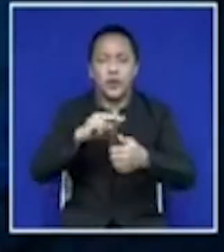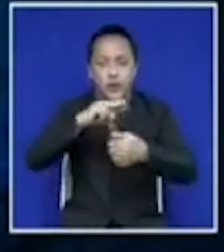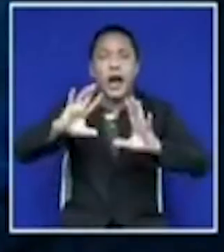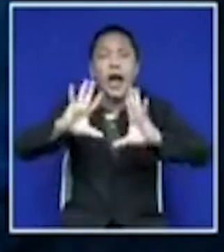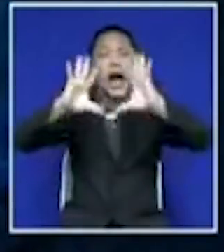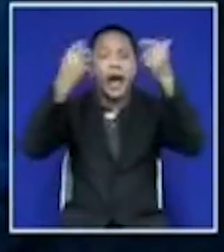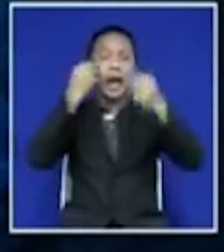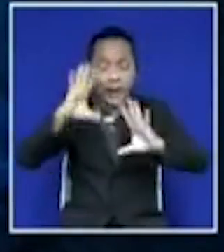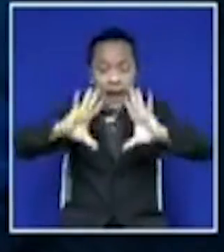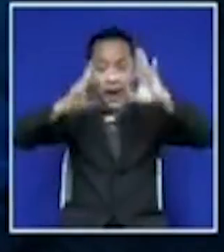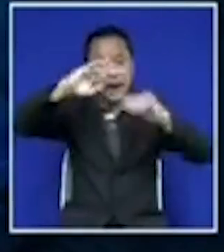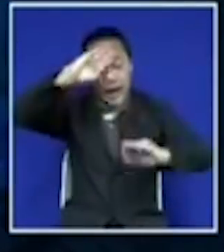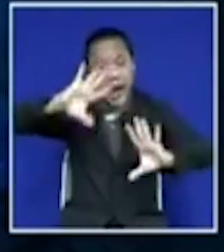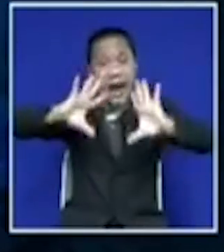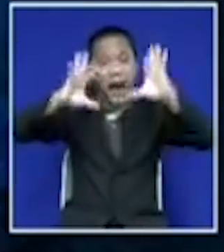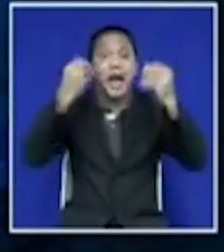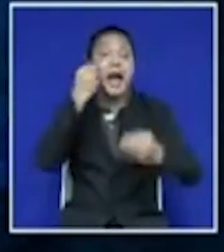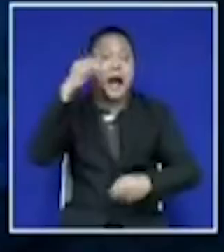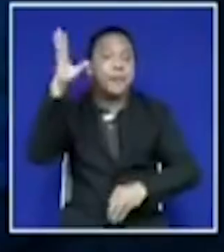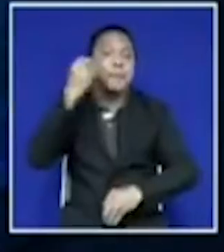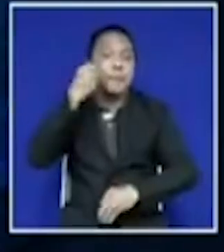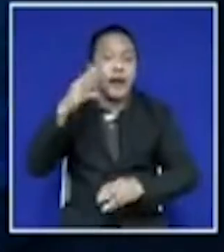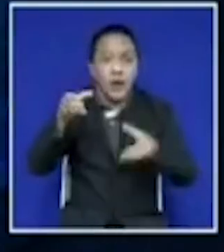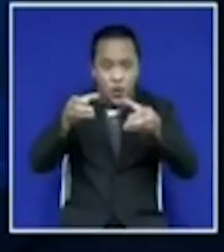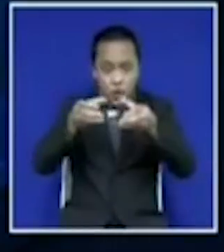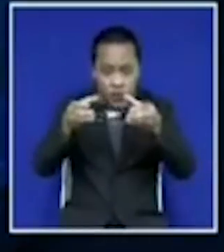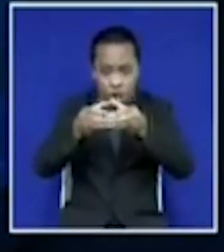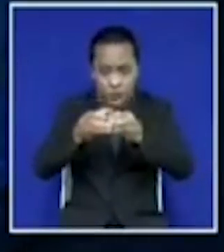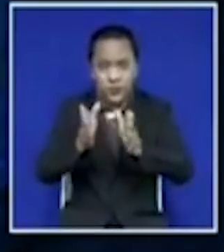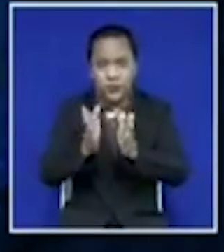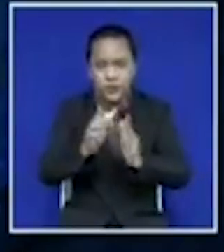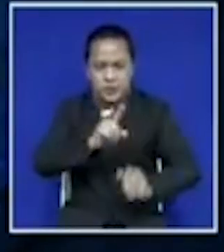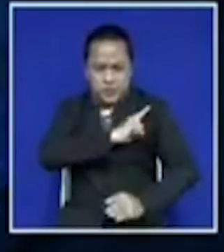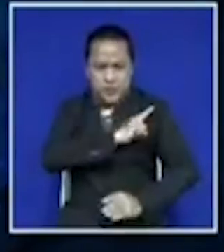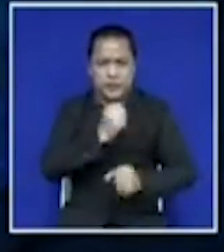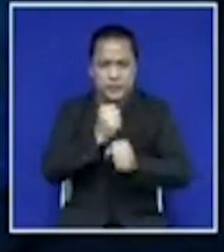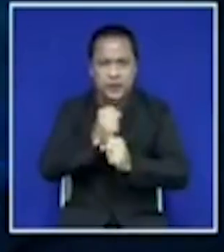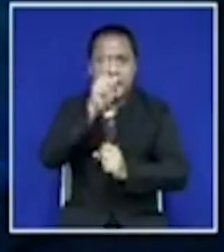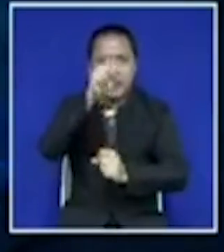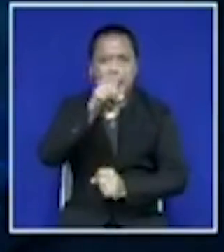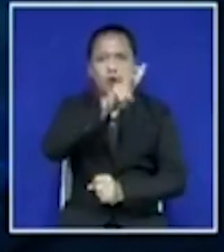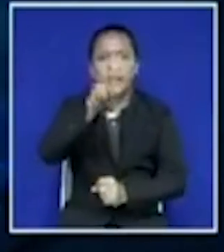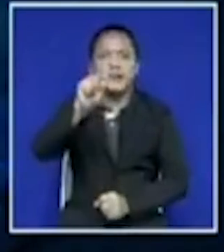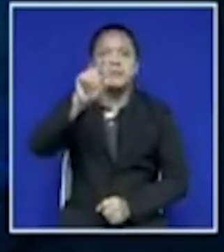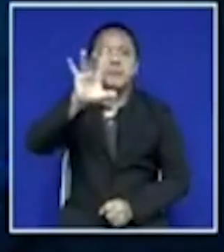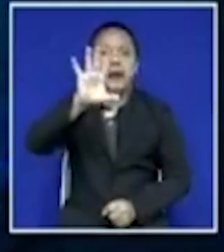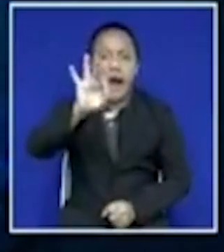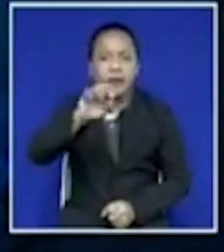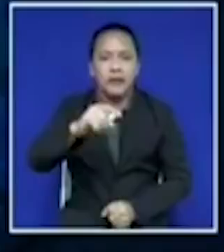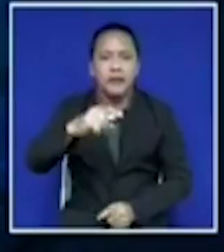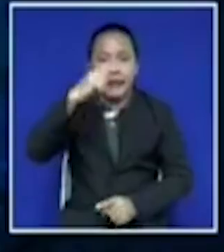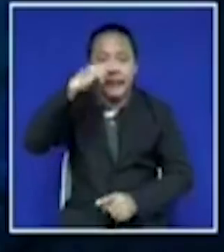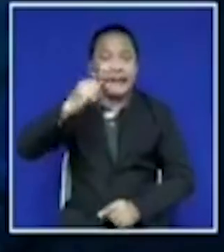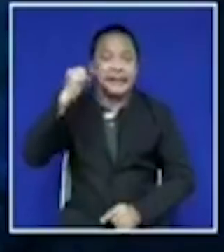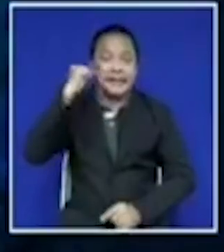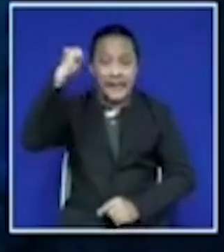กลับบ้านตอนนี้ก็เป็นบทบาทของทางทีมของเราก็ทำงานหนักทีเดียวครับ 1,129 นะครับมาดูไทยชนะบ้างนะ